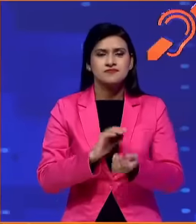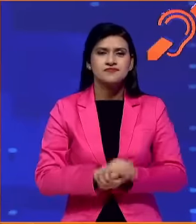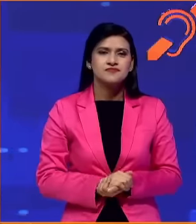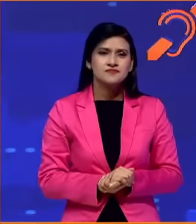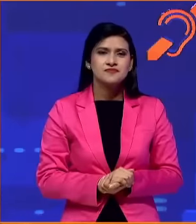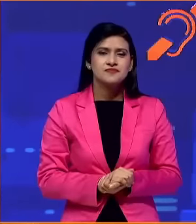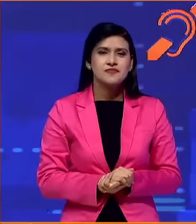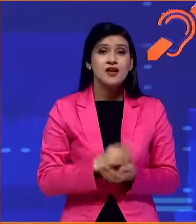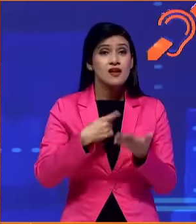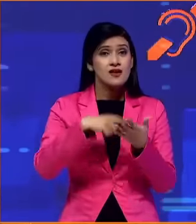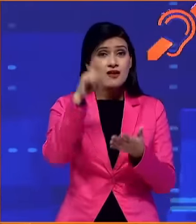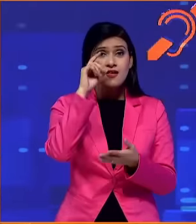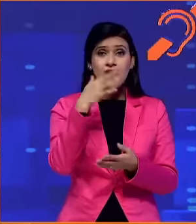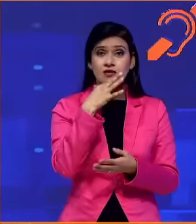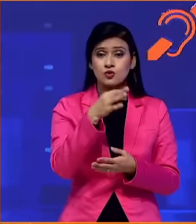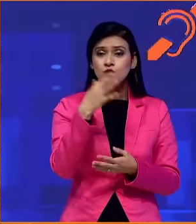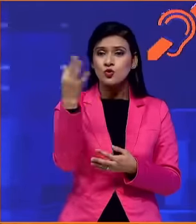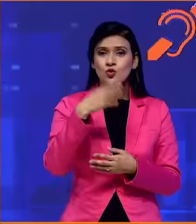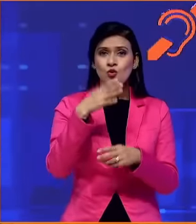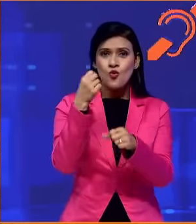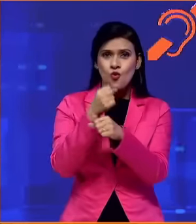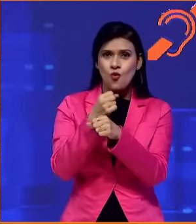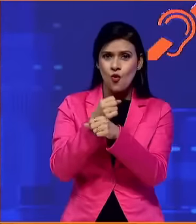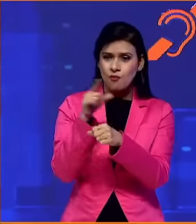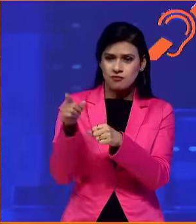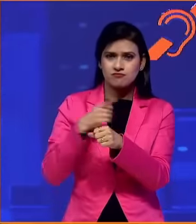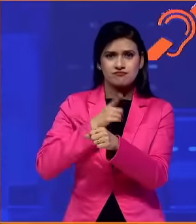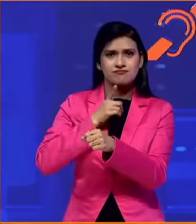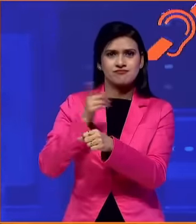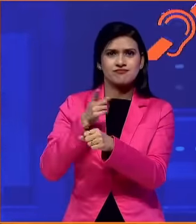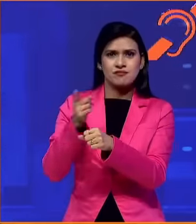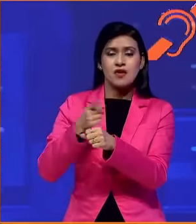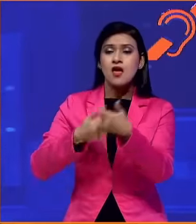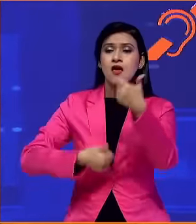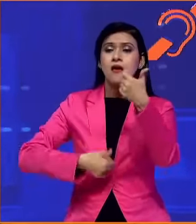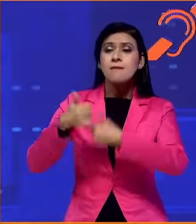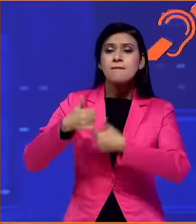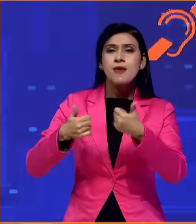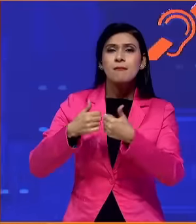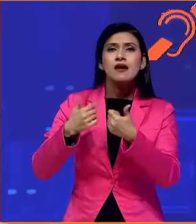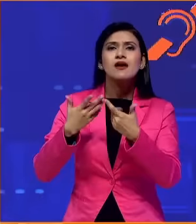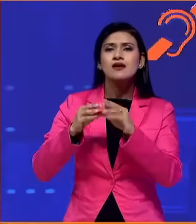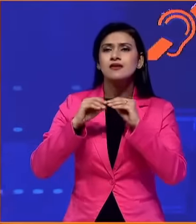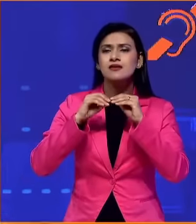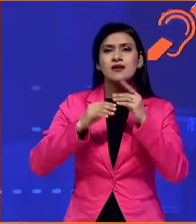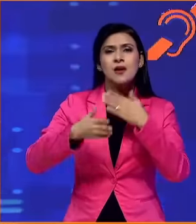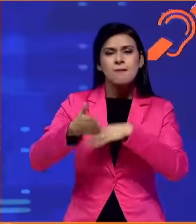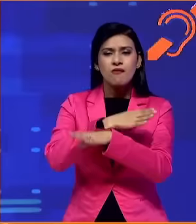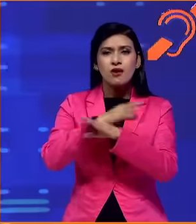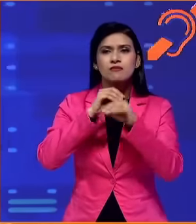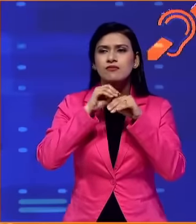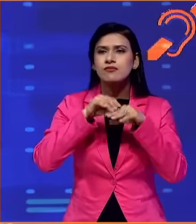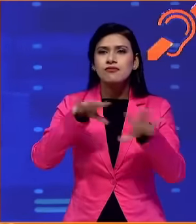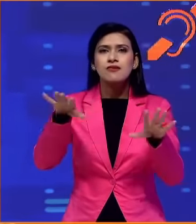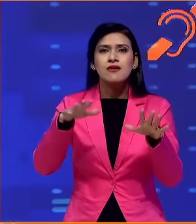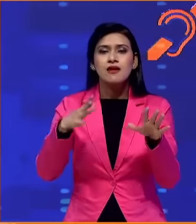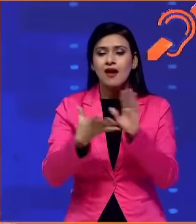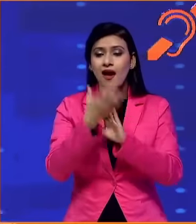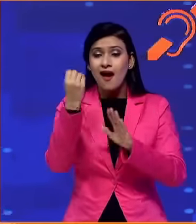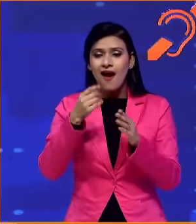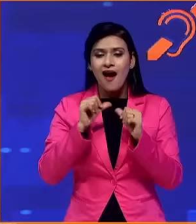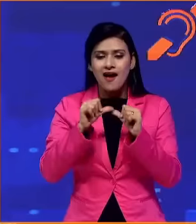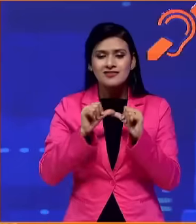बनचुकीहै,क्या आपउनसेयहमांगरखेंगे?आप अबविपक्षमेंहैं,क्या पेपरलीककीजांचहोनीचाहिए जांचजारीहै।